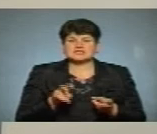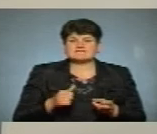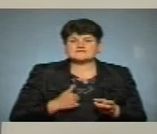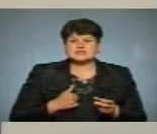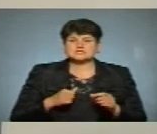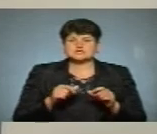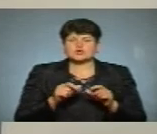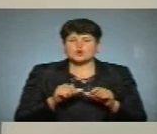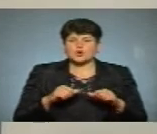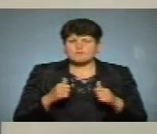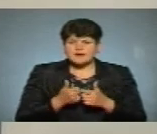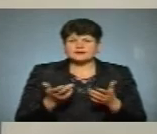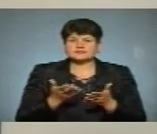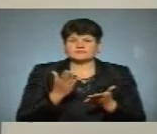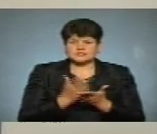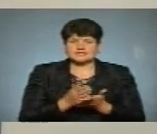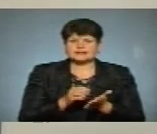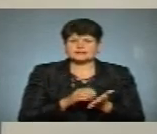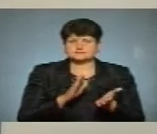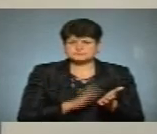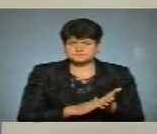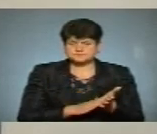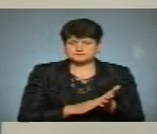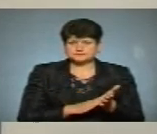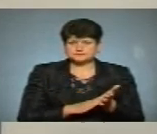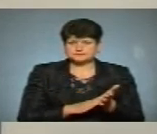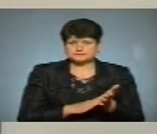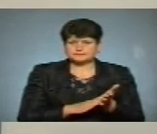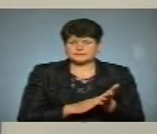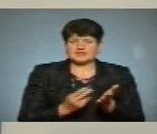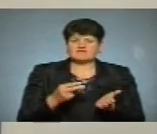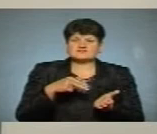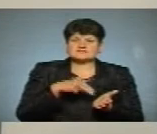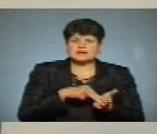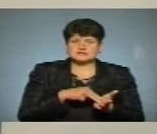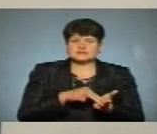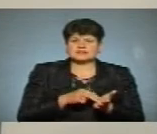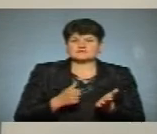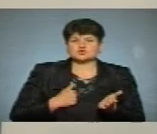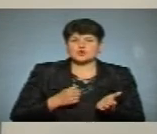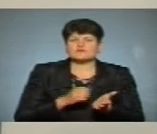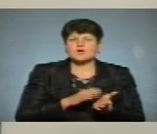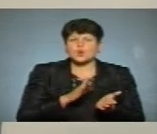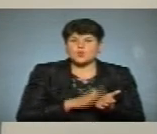вони перебувають в даний період, і встати на військовий облік для того,